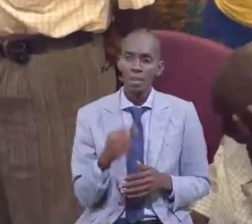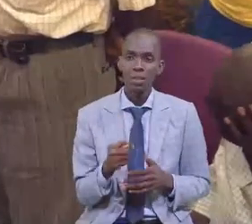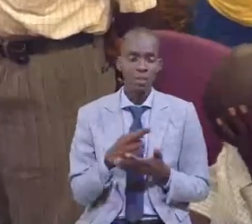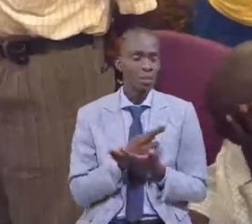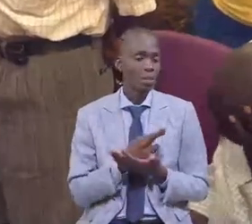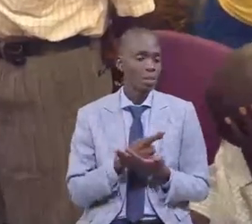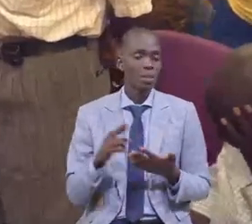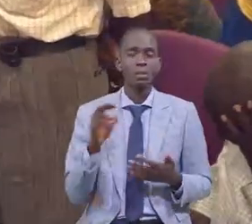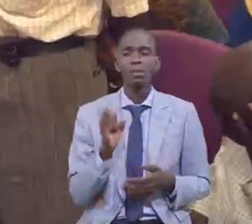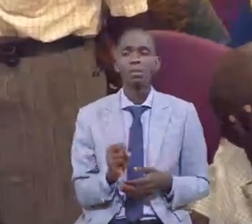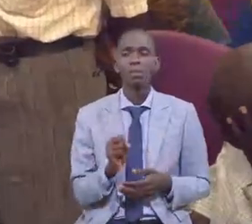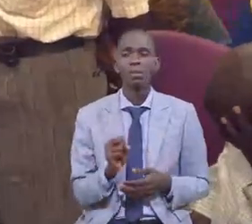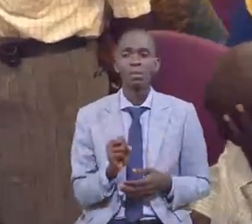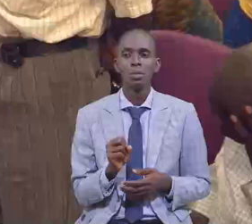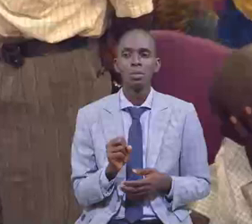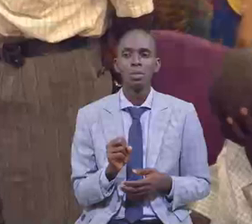Sois juste.